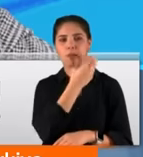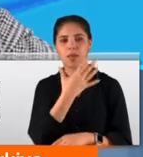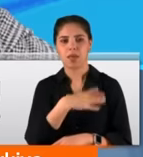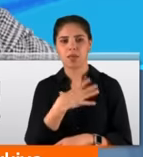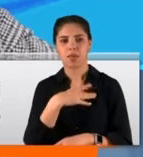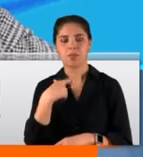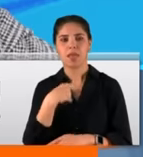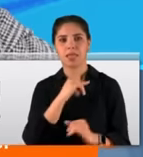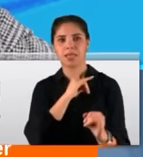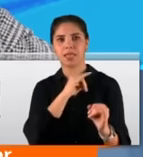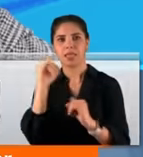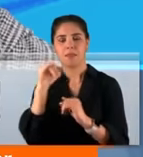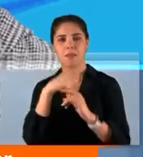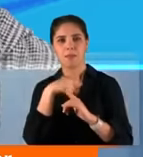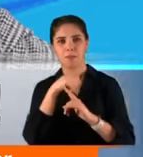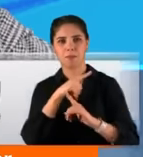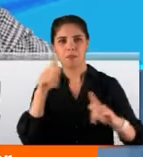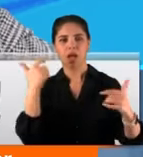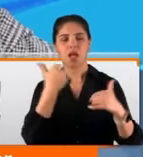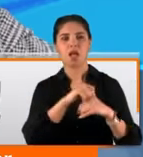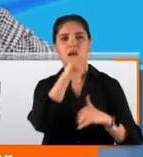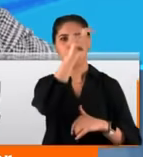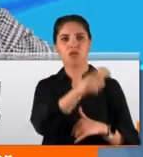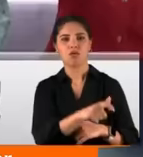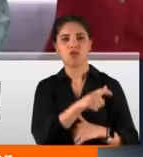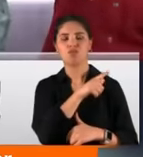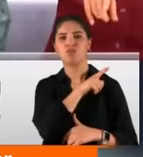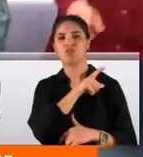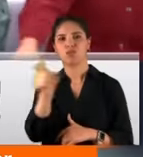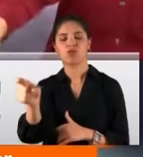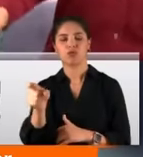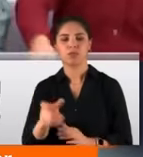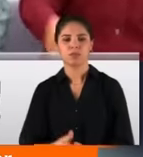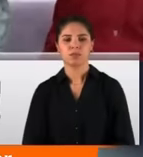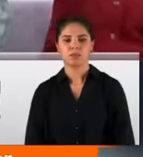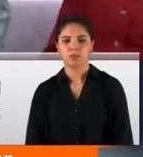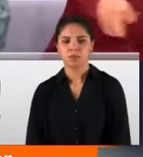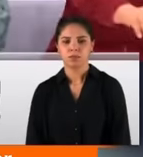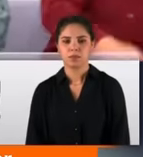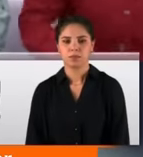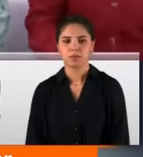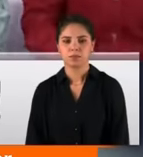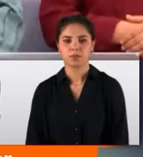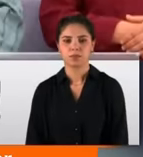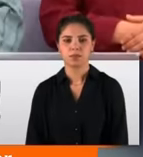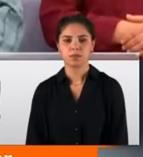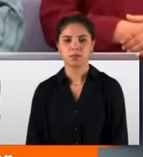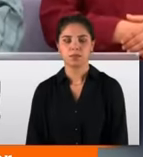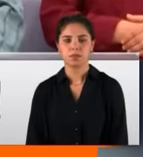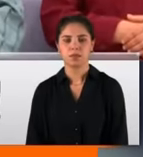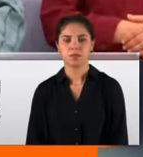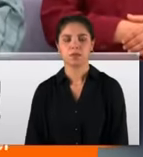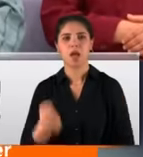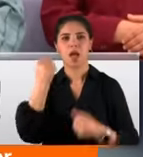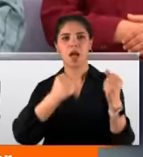Ben de buna tepki verip bağırırken kocam Erdal'ı tüfekle vurdu. Cezadan düşmek geçit. Namus davasına çevriyeler. Üzerinde